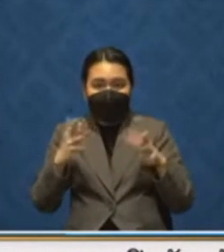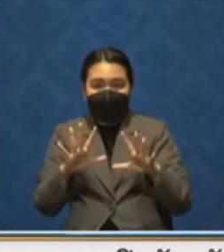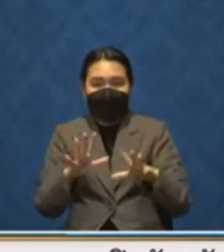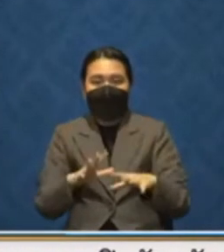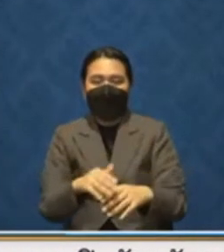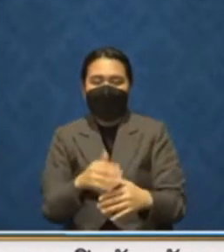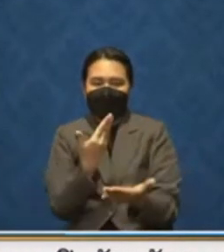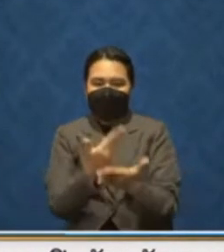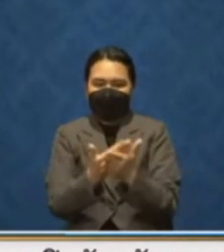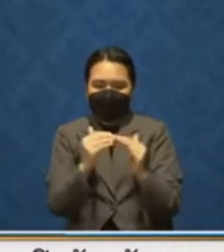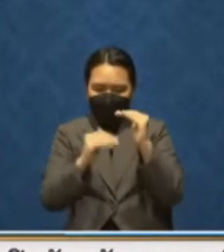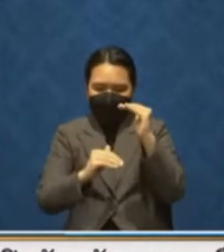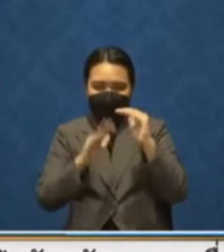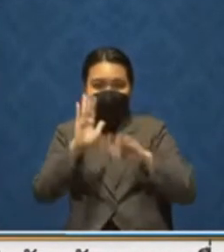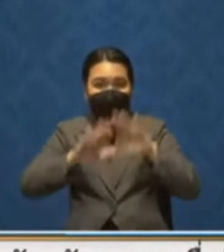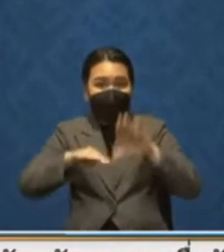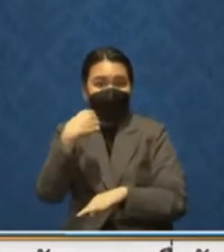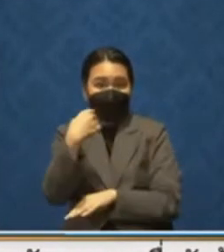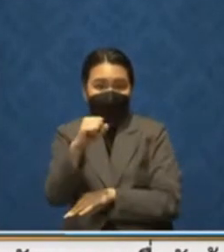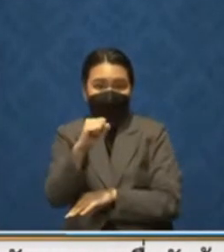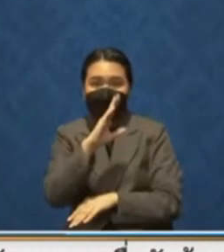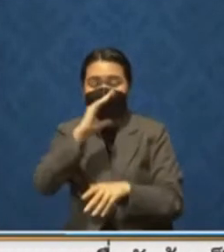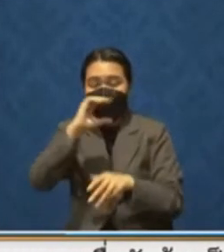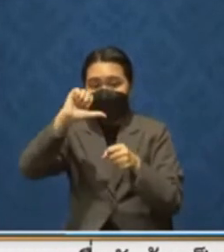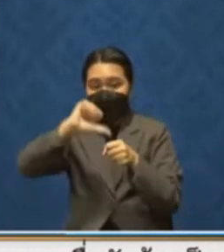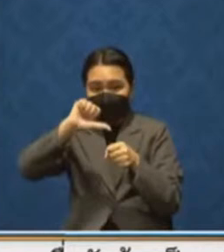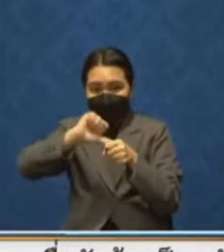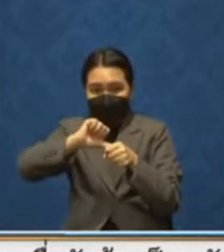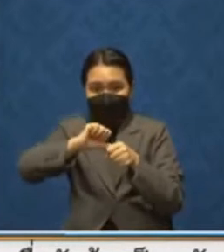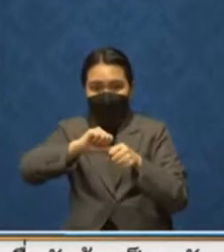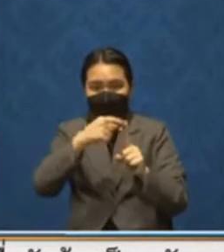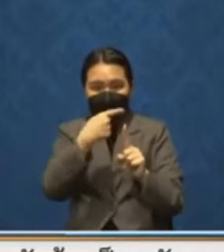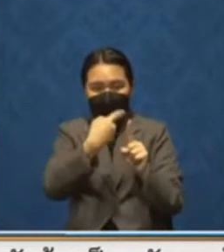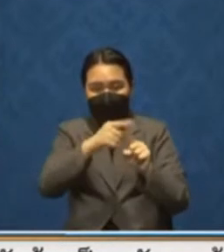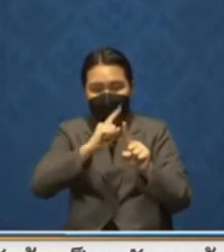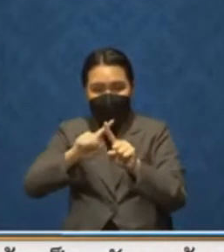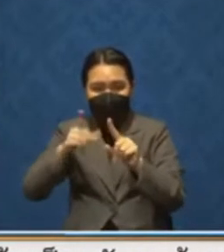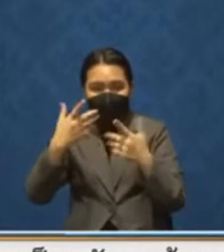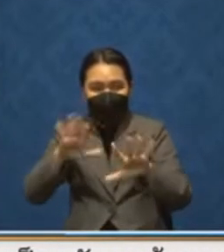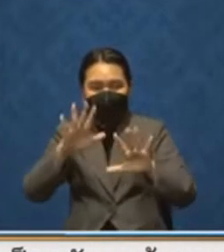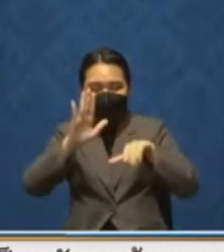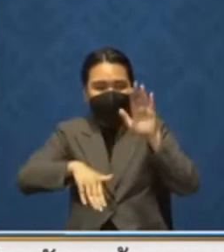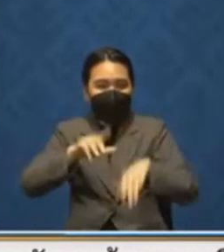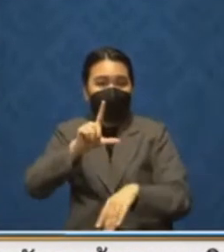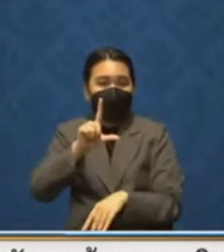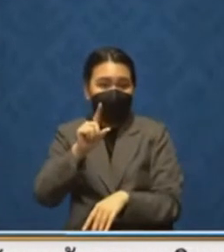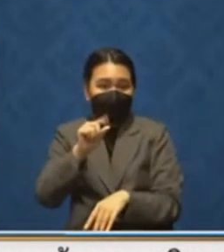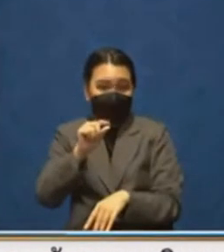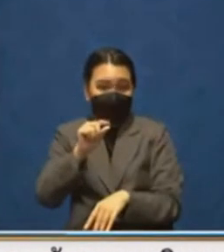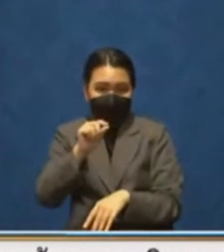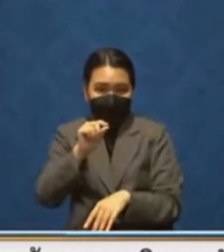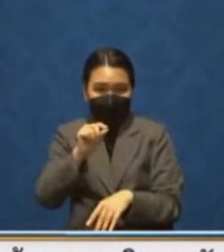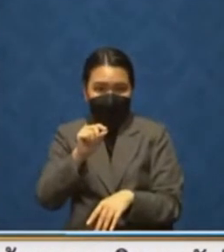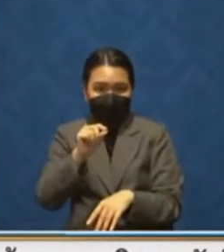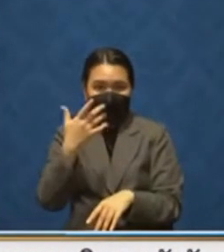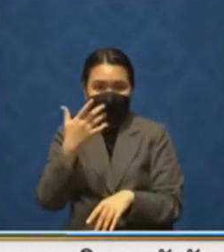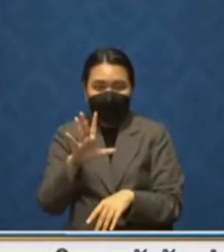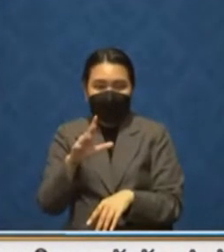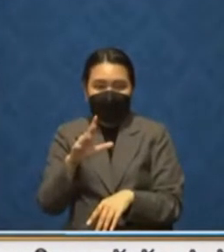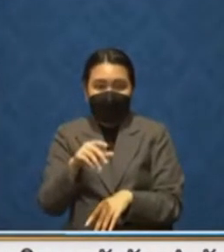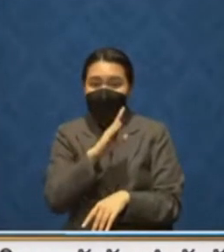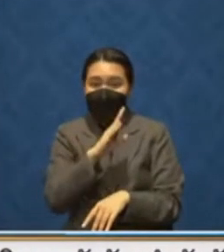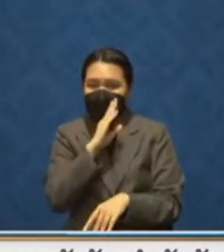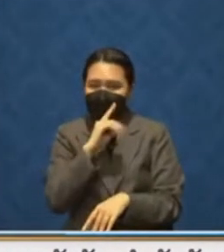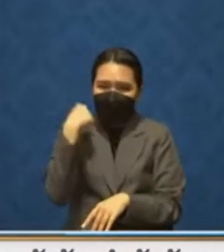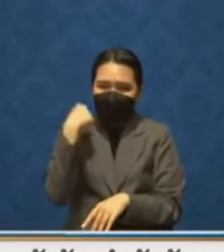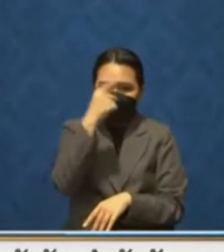สิบบาทถ้าเป็นแก๊สนี้นะบวกอะไรสารพัดไปแล้วเนี่ยมันประมาณเกือบ 20บาทนี่คือสูตรที่มาเดี๋ยวแน่จริงใครไม่